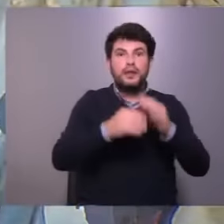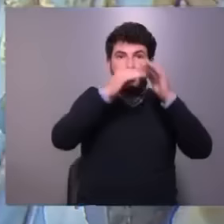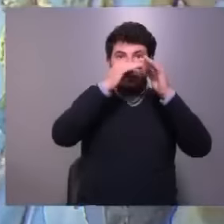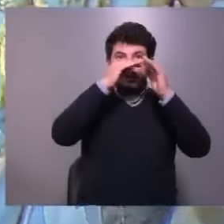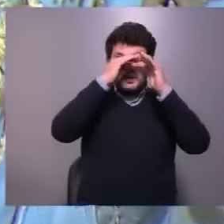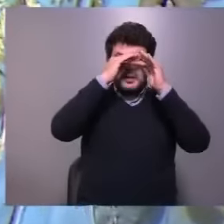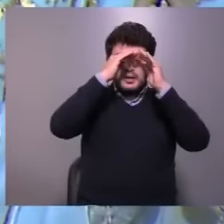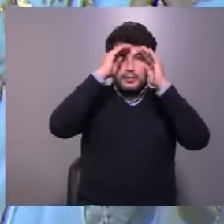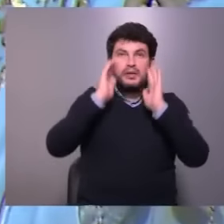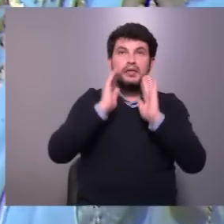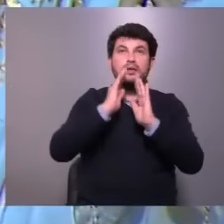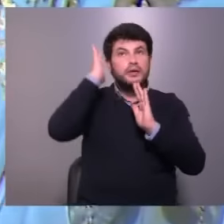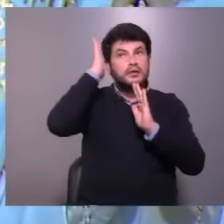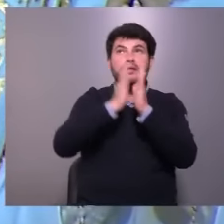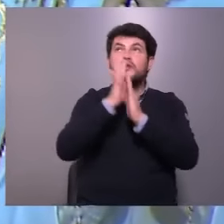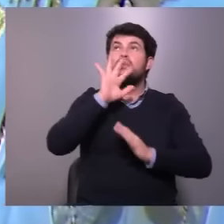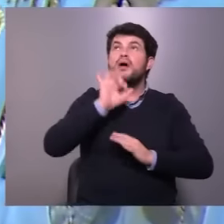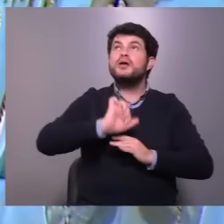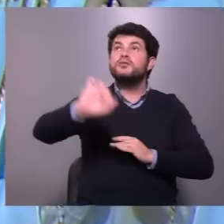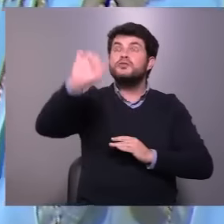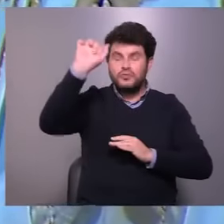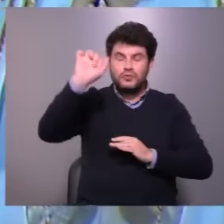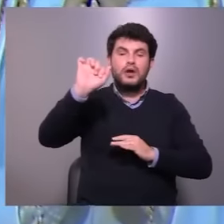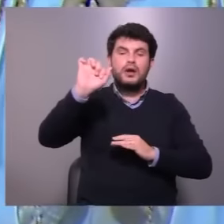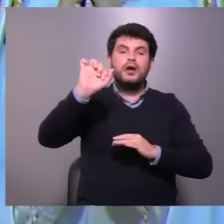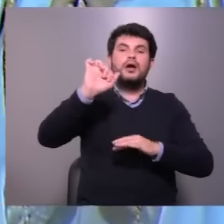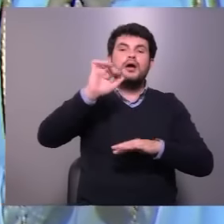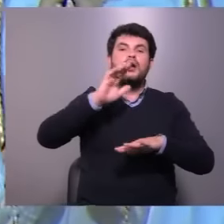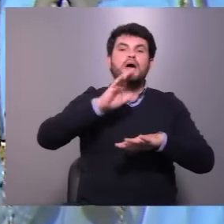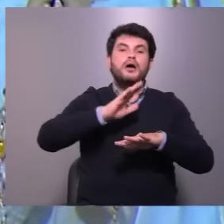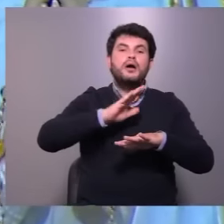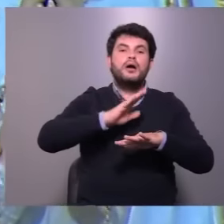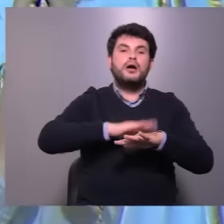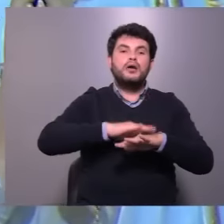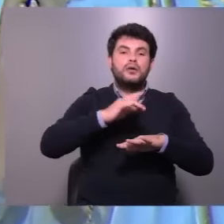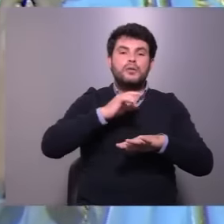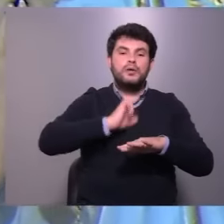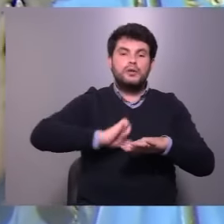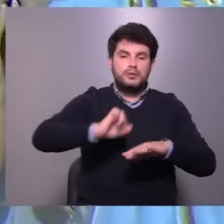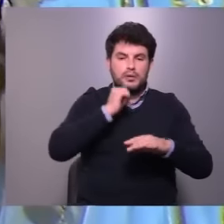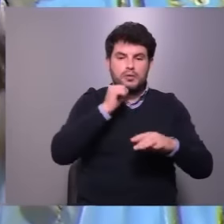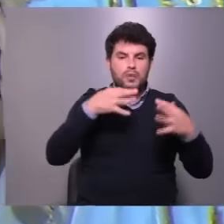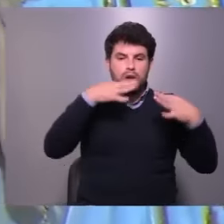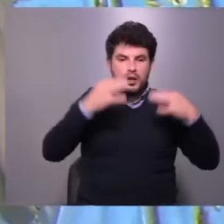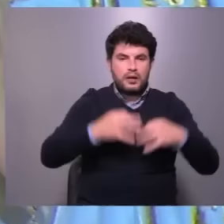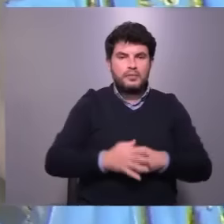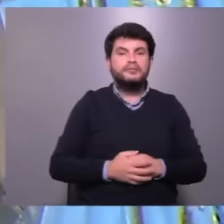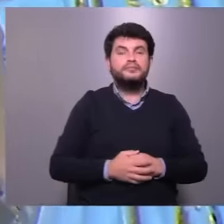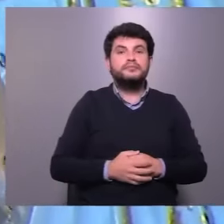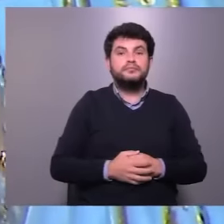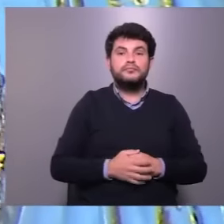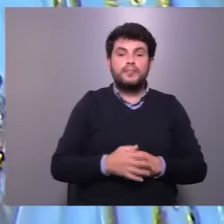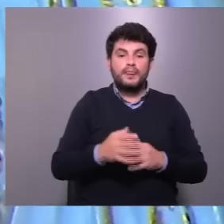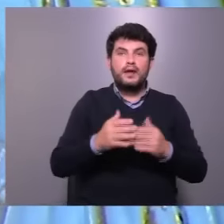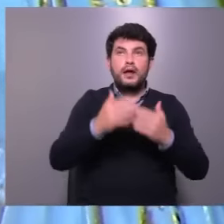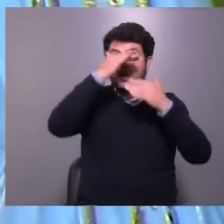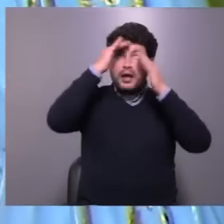et Jésus, le fruit de vos entrailles, est béni. Sainte Marie, Mère de Dieu, priez pour